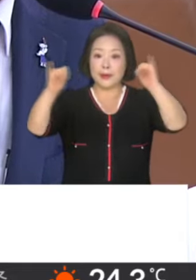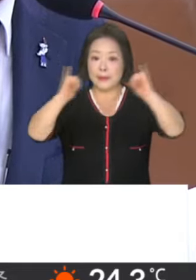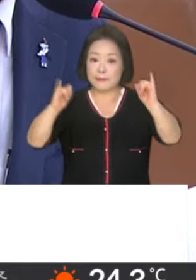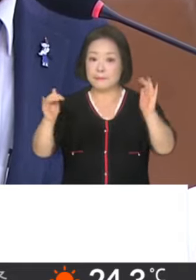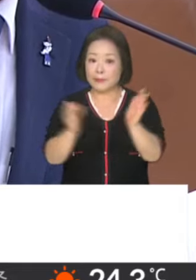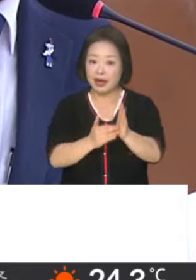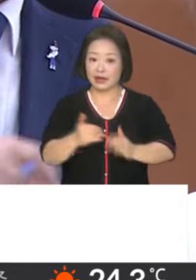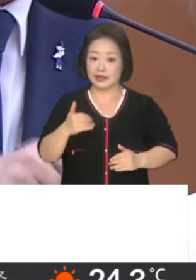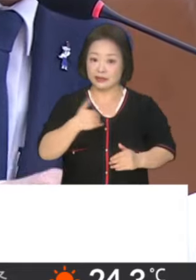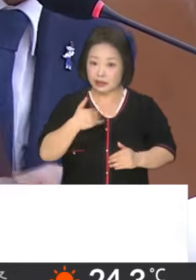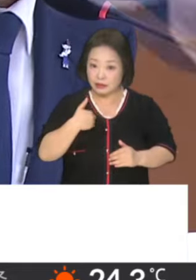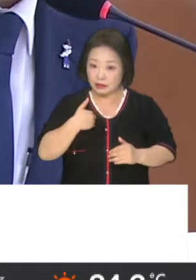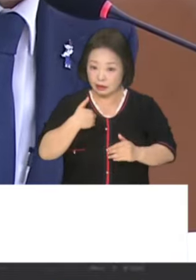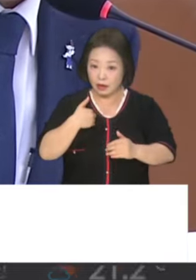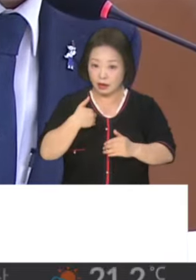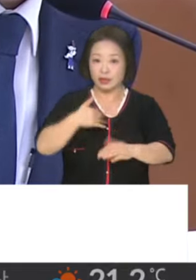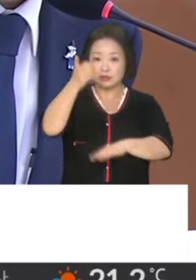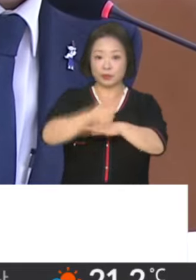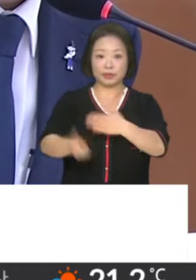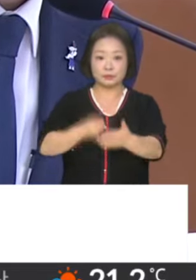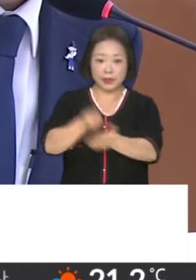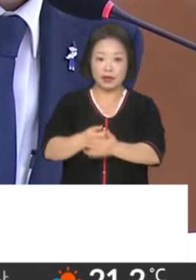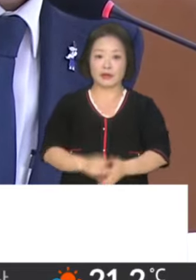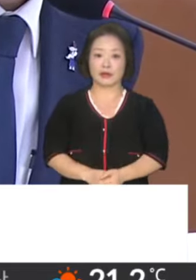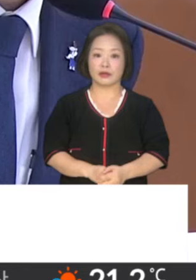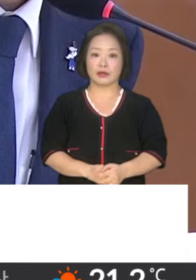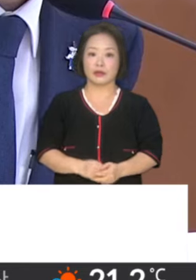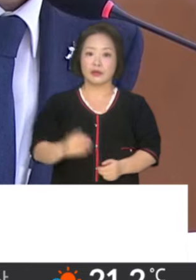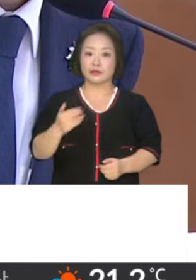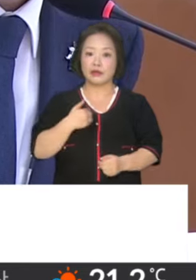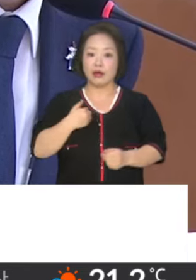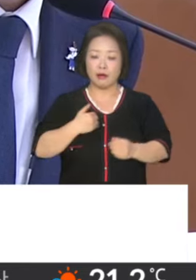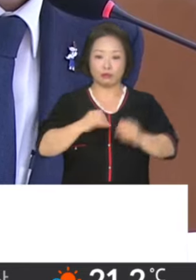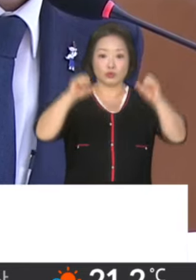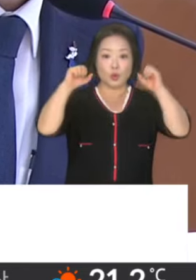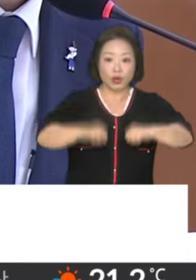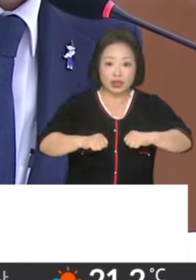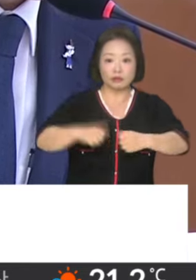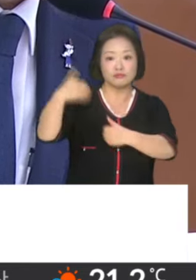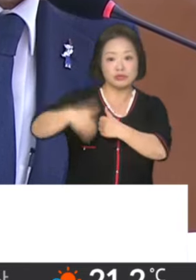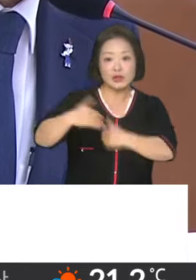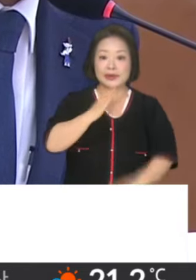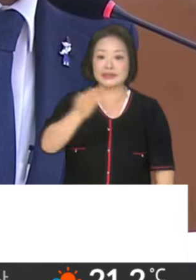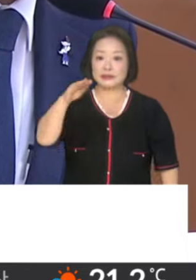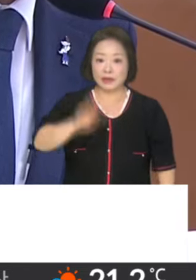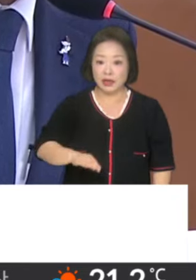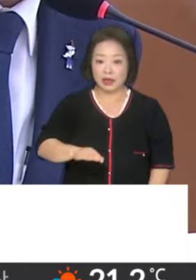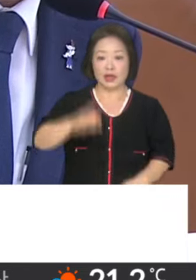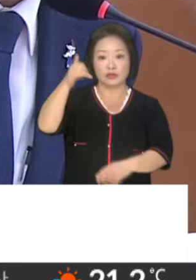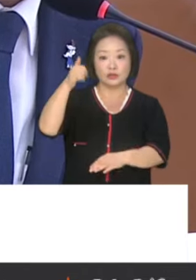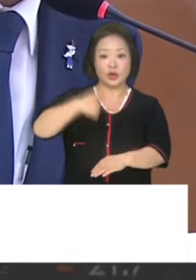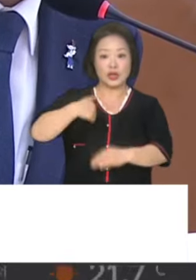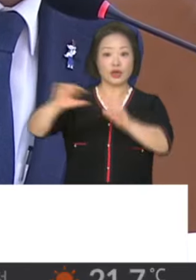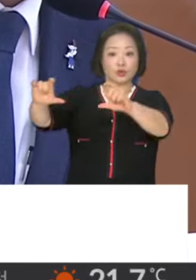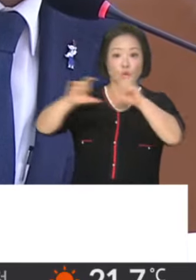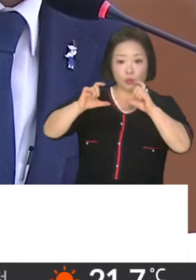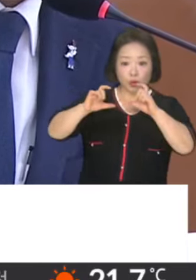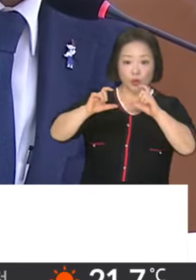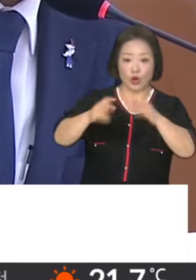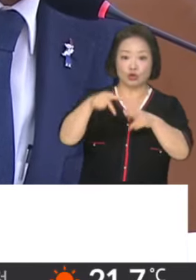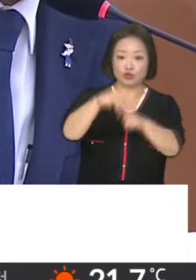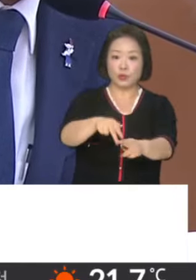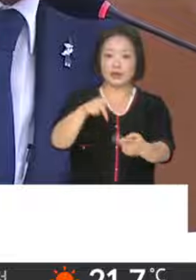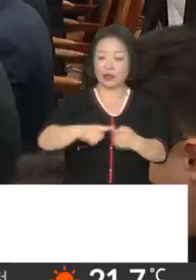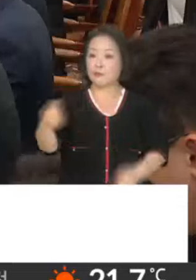그다음에 제가 결정 동의를 구하는 이야기는 나눴지만 제가 느끼기에는 통보에 그중에 후보에 대해서는 이야기를